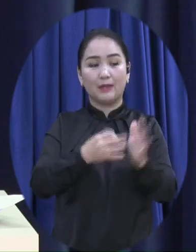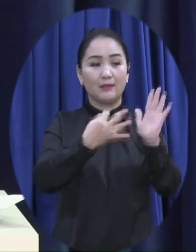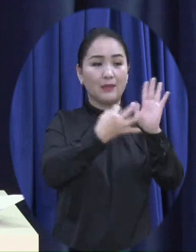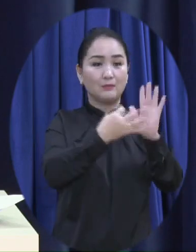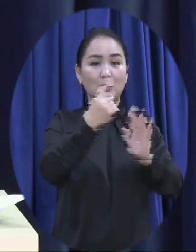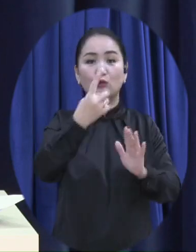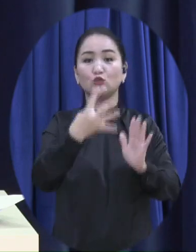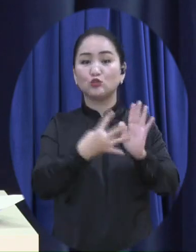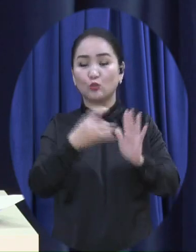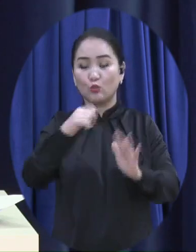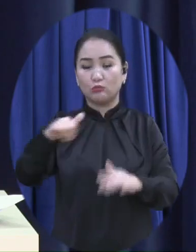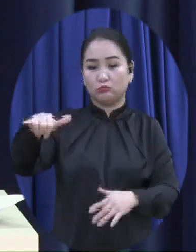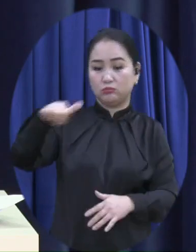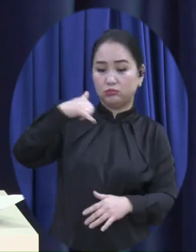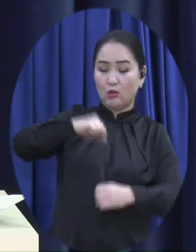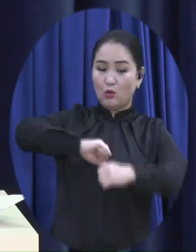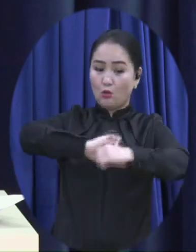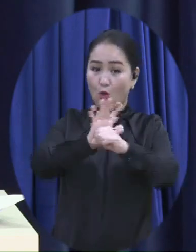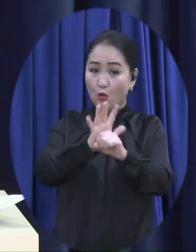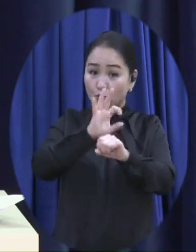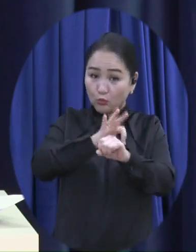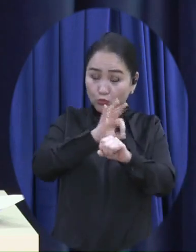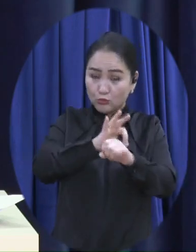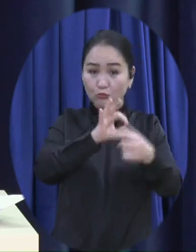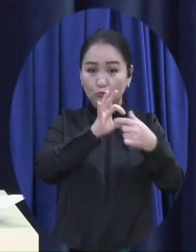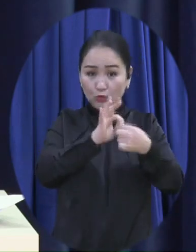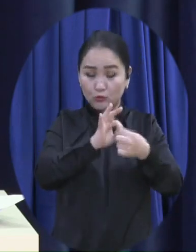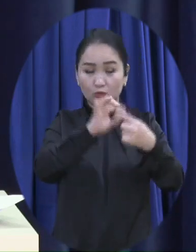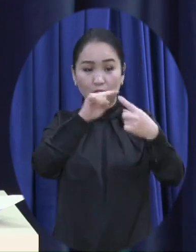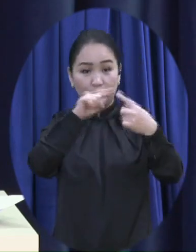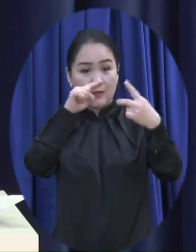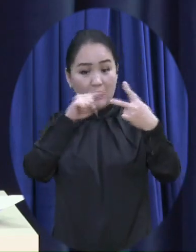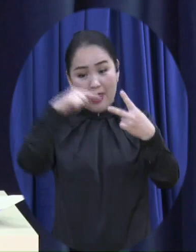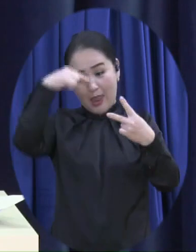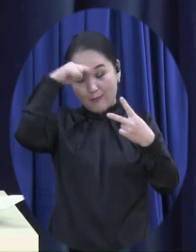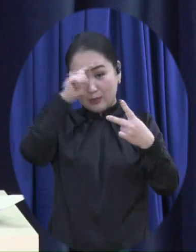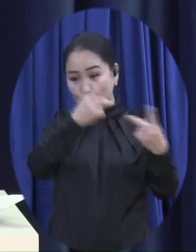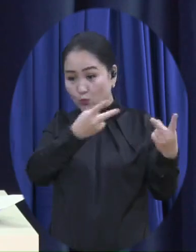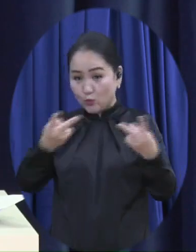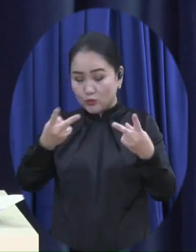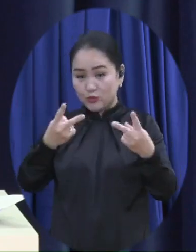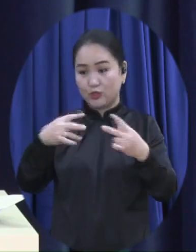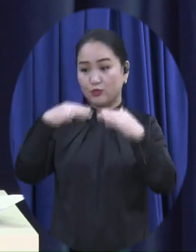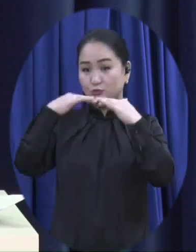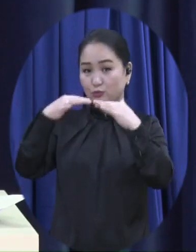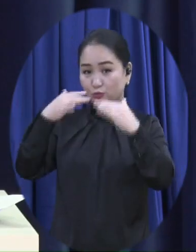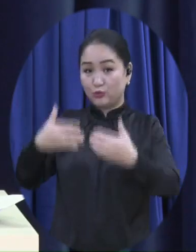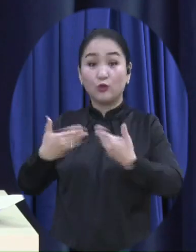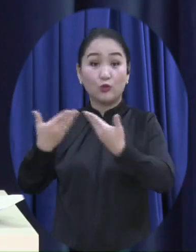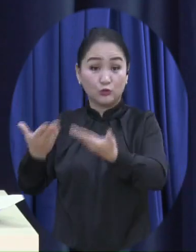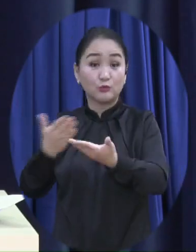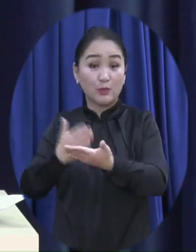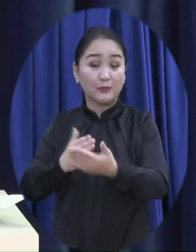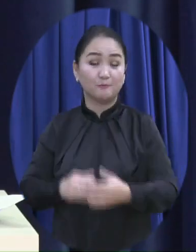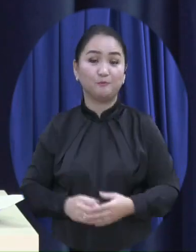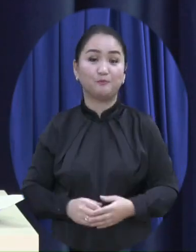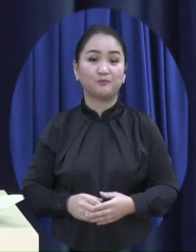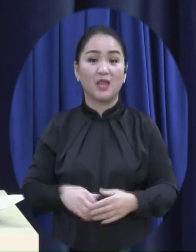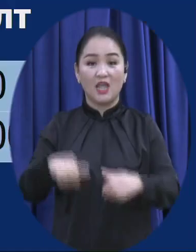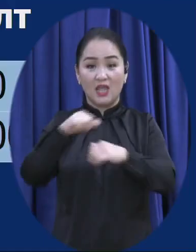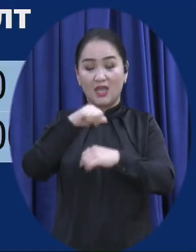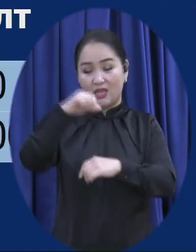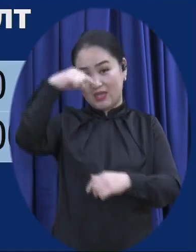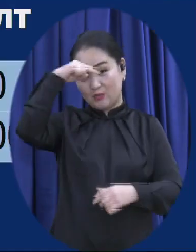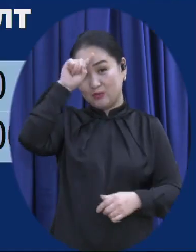хандаж коронавирусын халдвар болон эмнэлэг үйлчилгээтэй холбоотой зөвлөмж зөвлөгөөг авсан байна. За мөн эрүүл мэндийн